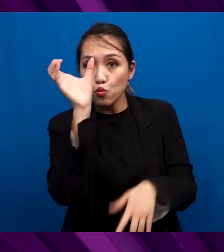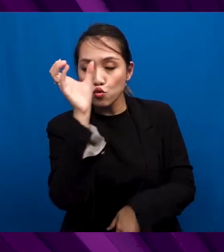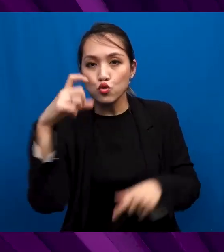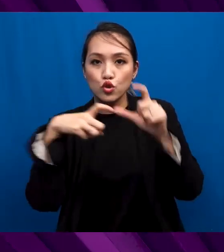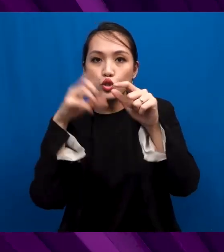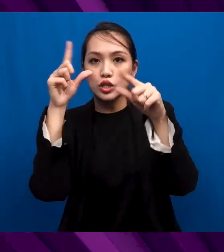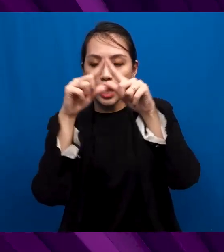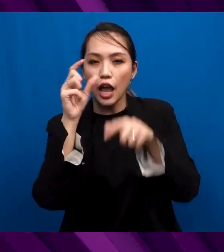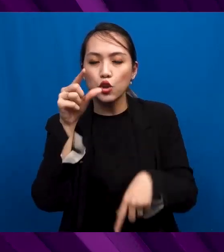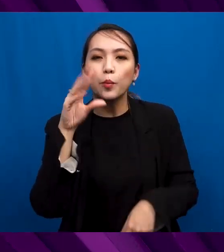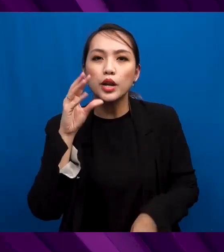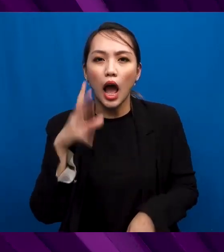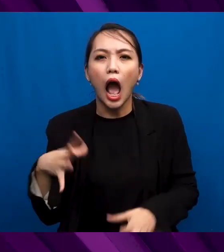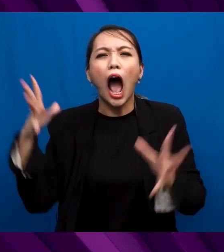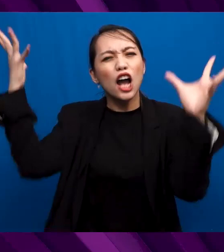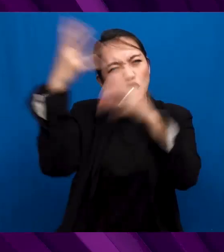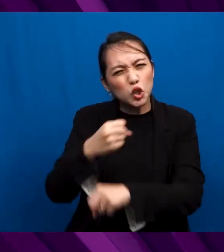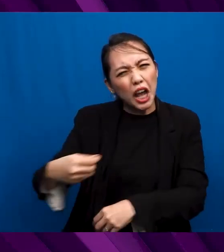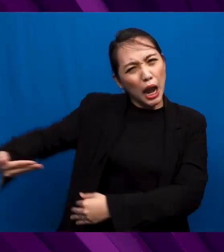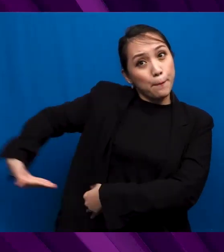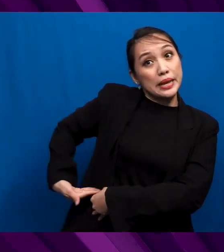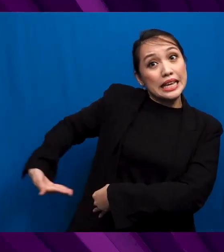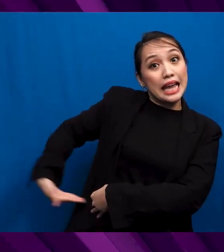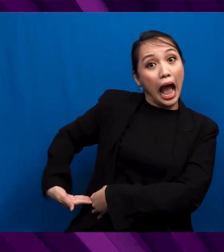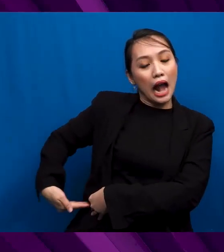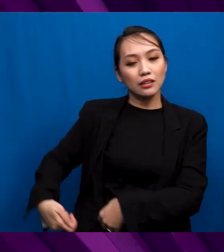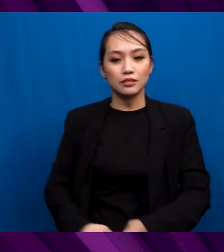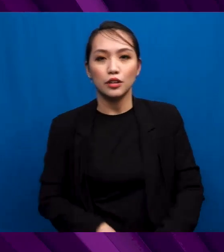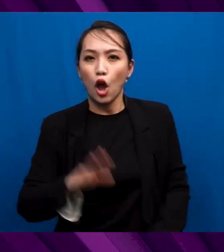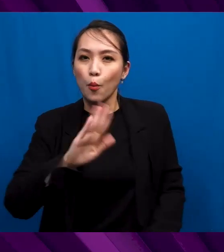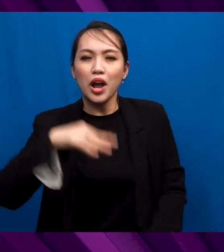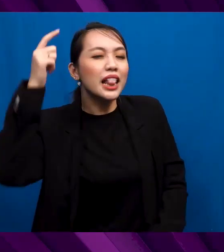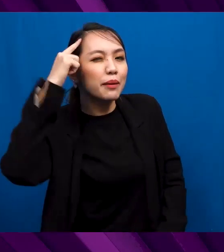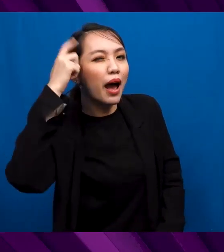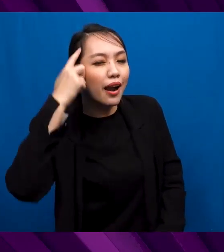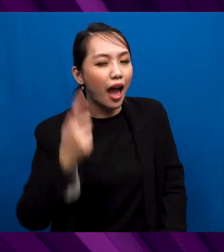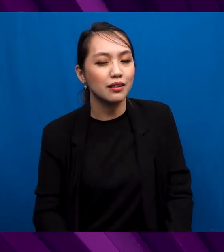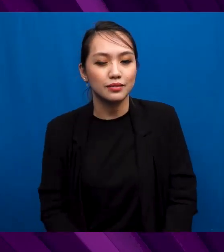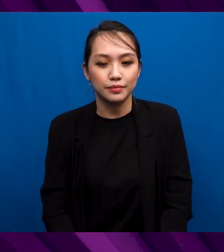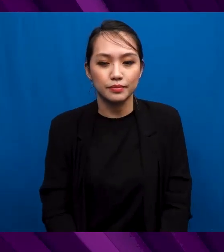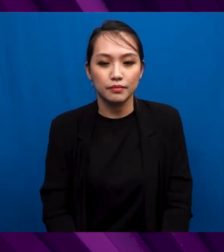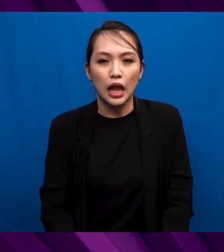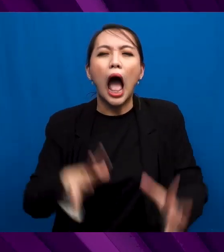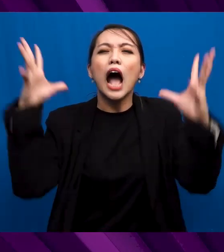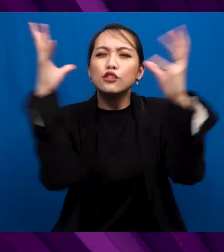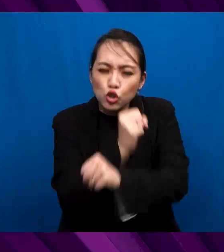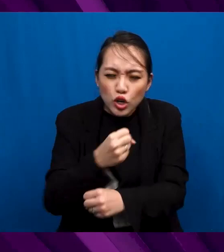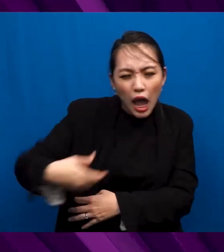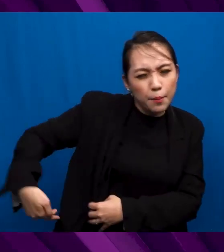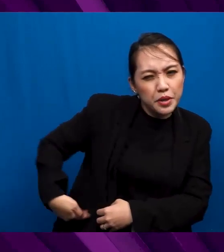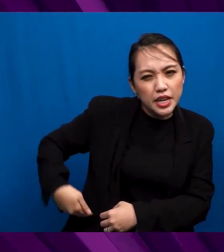jadi bukan kepala. Kalau kepala ya langsung gone, langsung pergi. Remukkan pinggang orang yang melawan